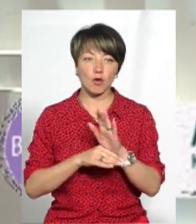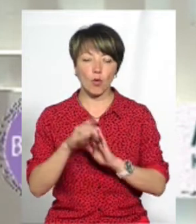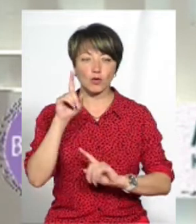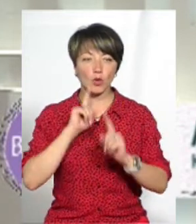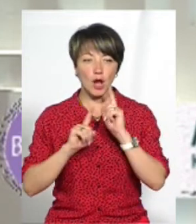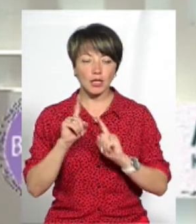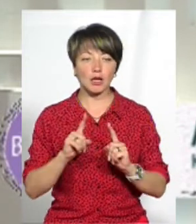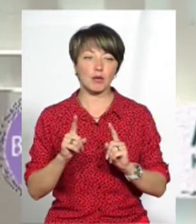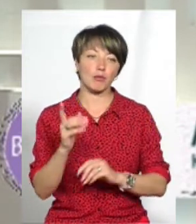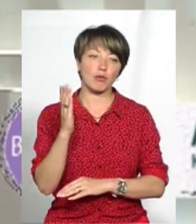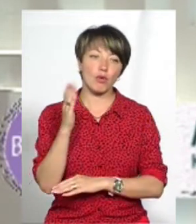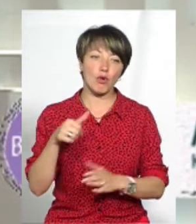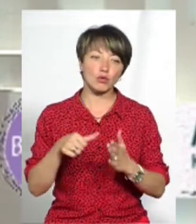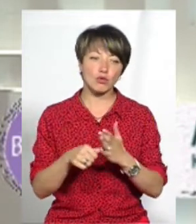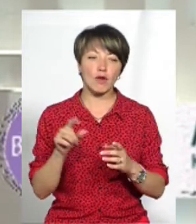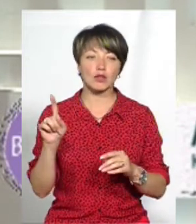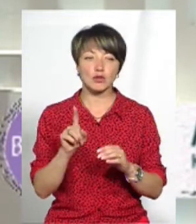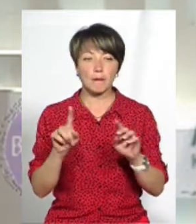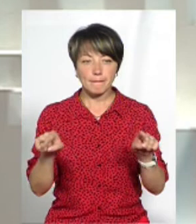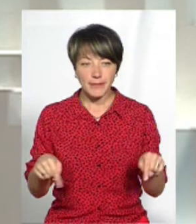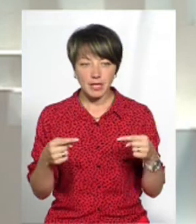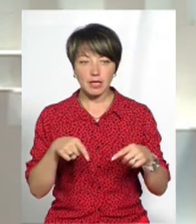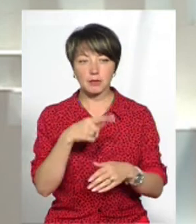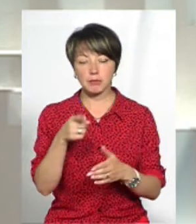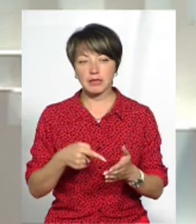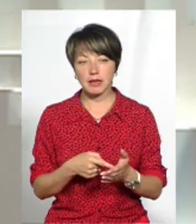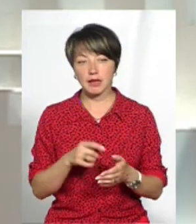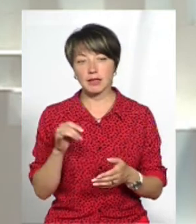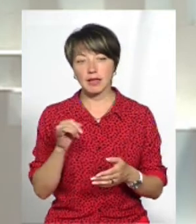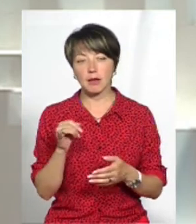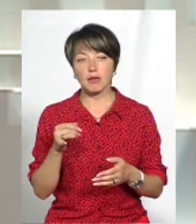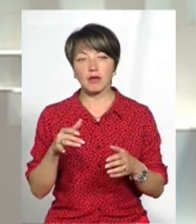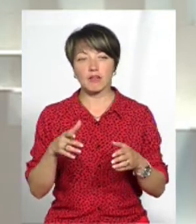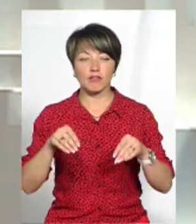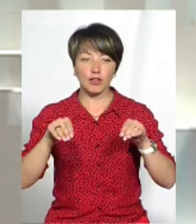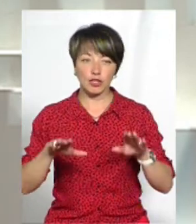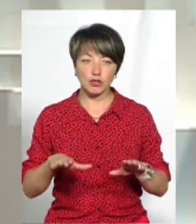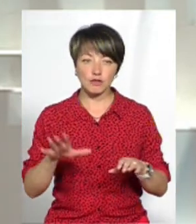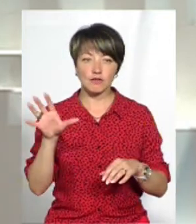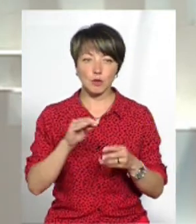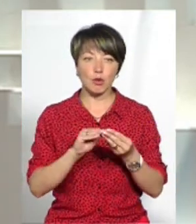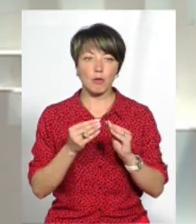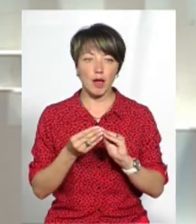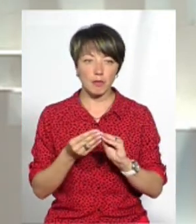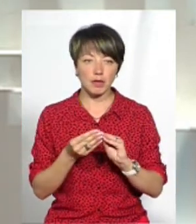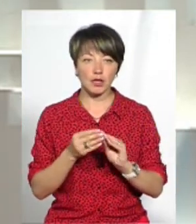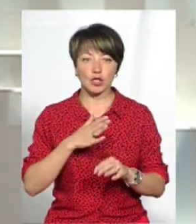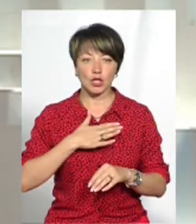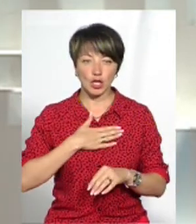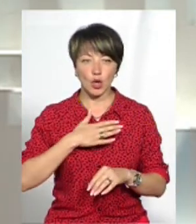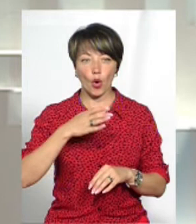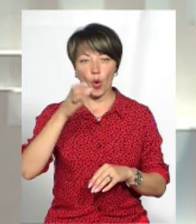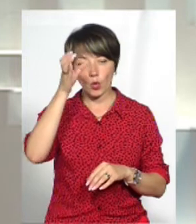і проголосувати для того, щоб підняти іменно це питання, яке би вирішило усі проблеми